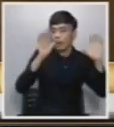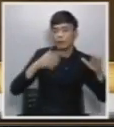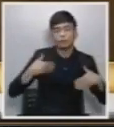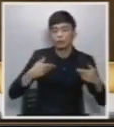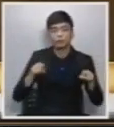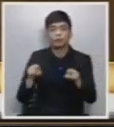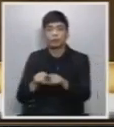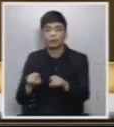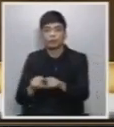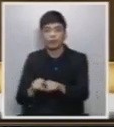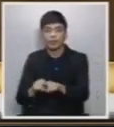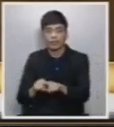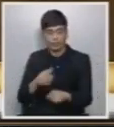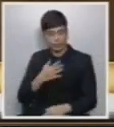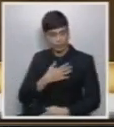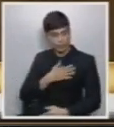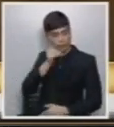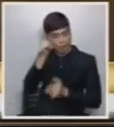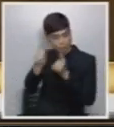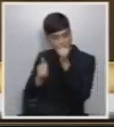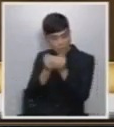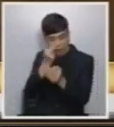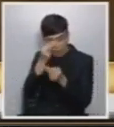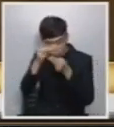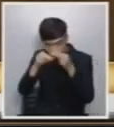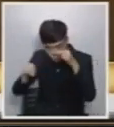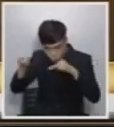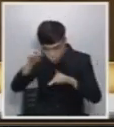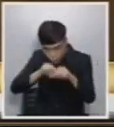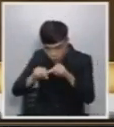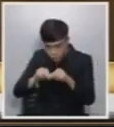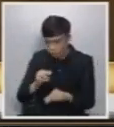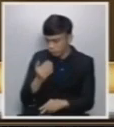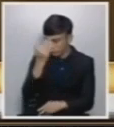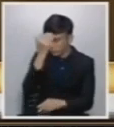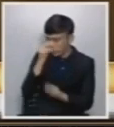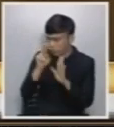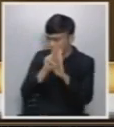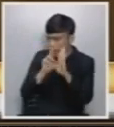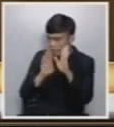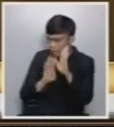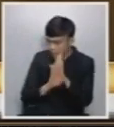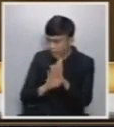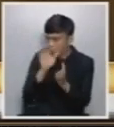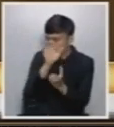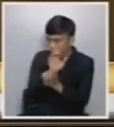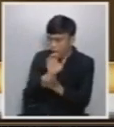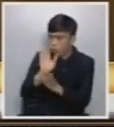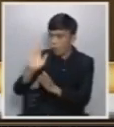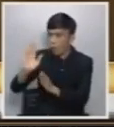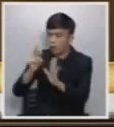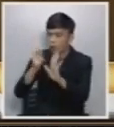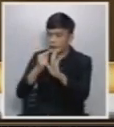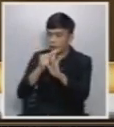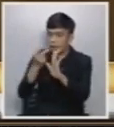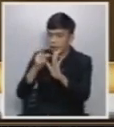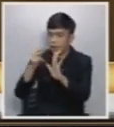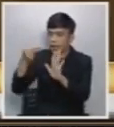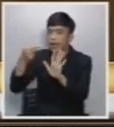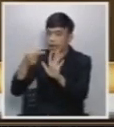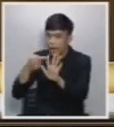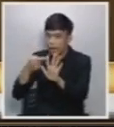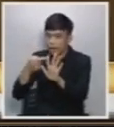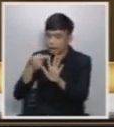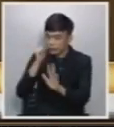นั้นผมจะเข้าไปตรวจสอบนะครับว่าระเบียบหรือข้อบังคับการเคหะที่มีไว้แล้วก็มีการละเมิดอย่างที่ท่านได้กล่าว